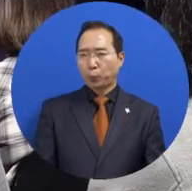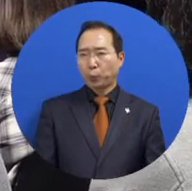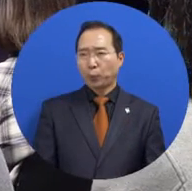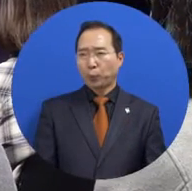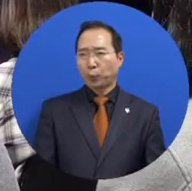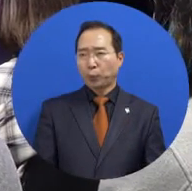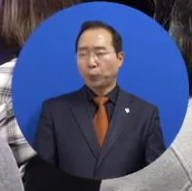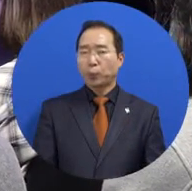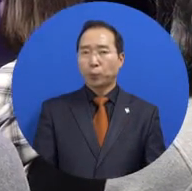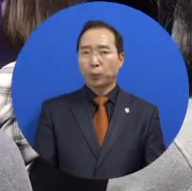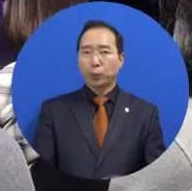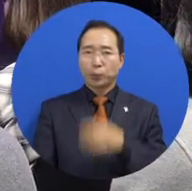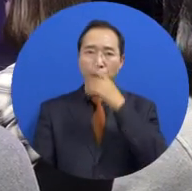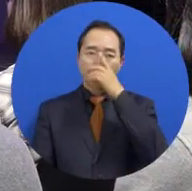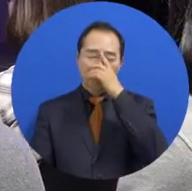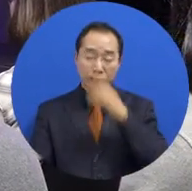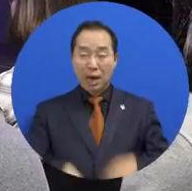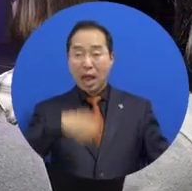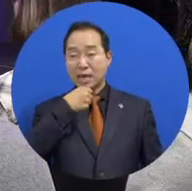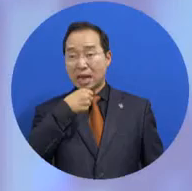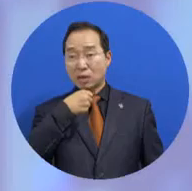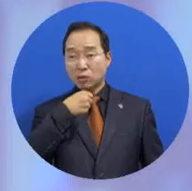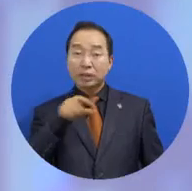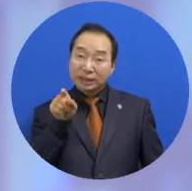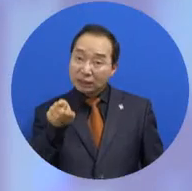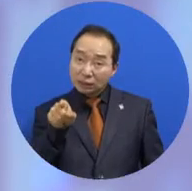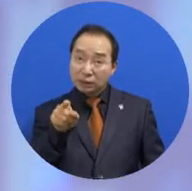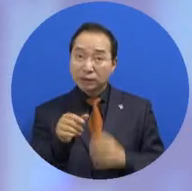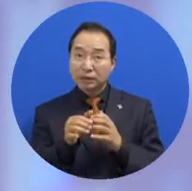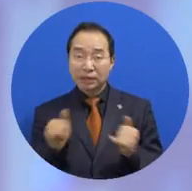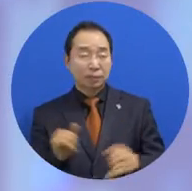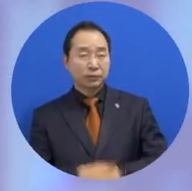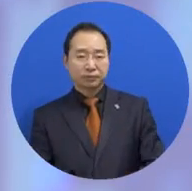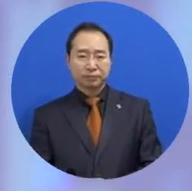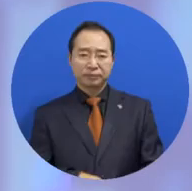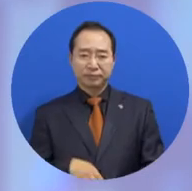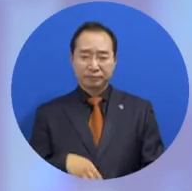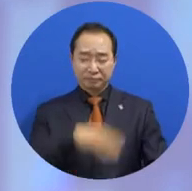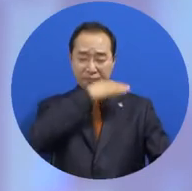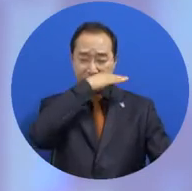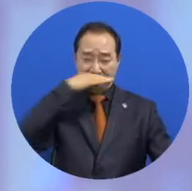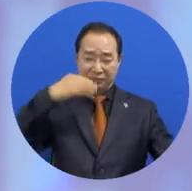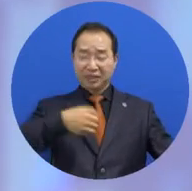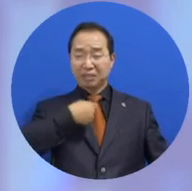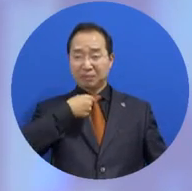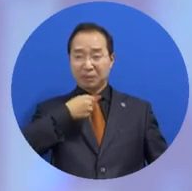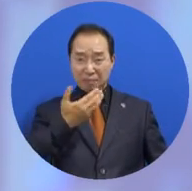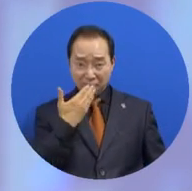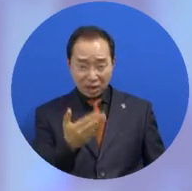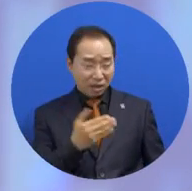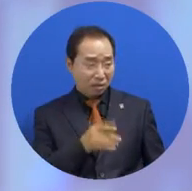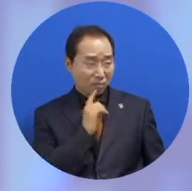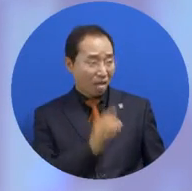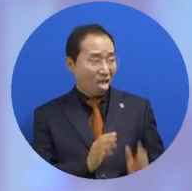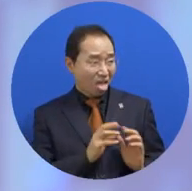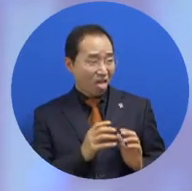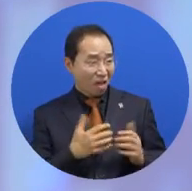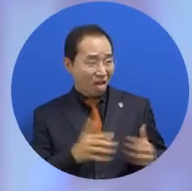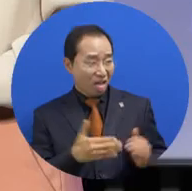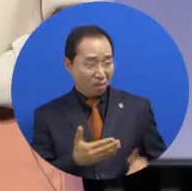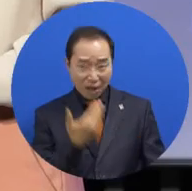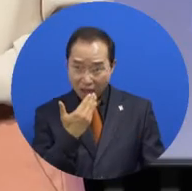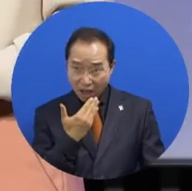거예요. 그리고 이 아나운서가 뭐 욕하고 남 헐뜯는 얘기 할 수